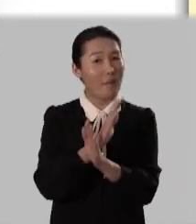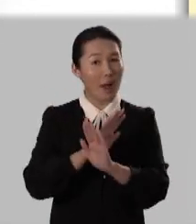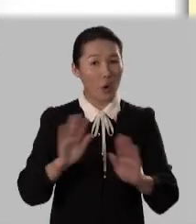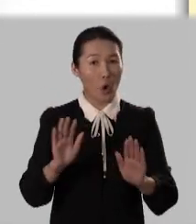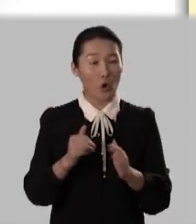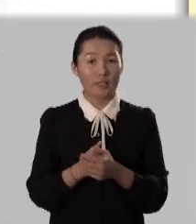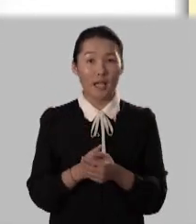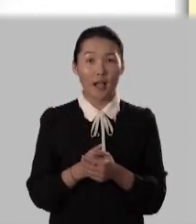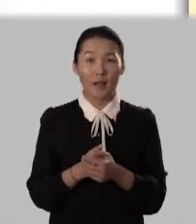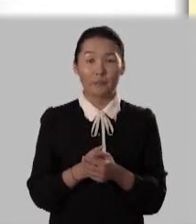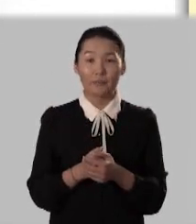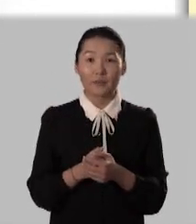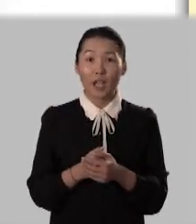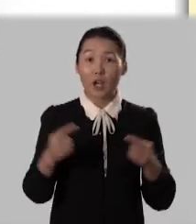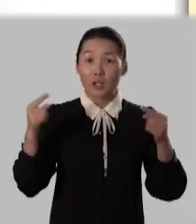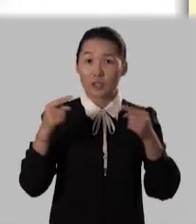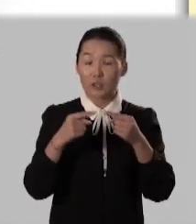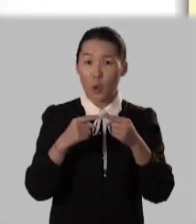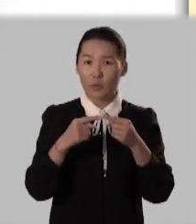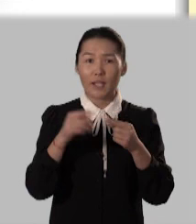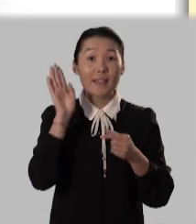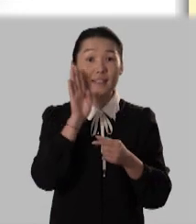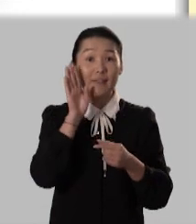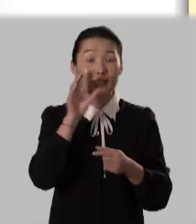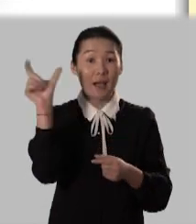но от